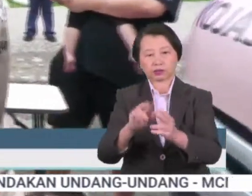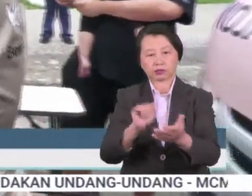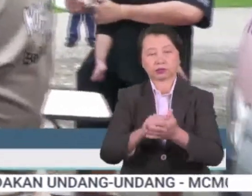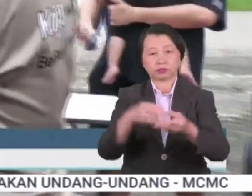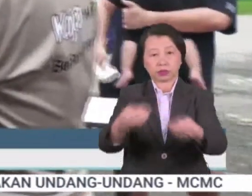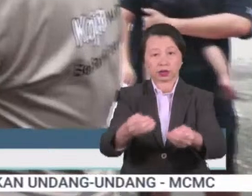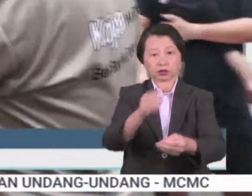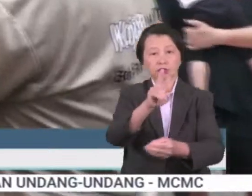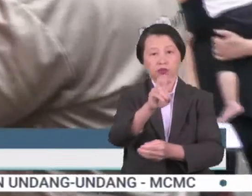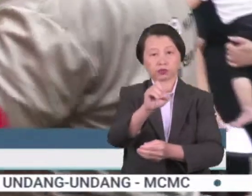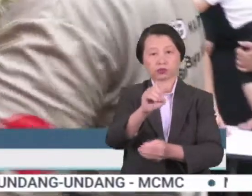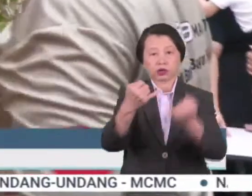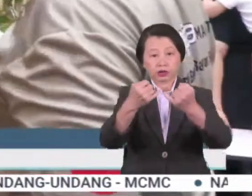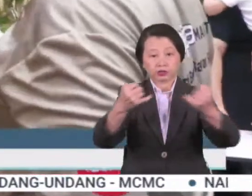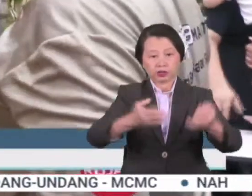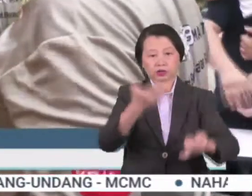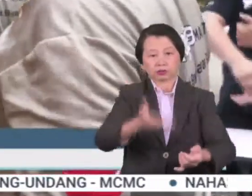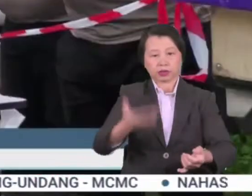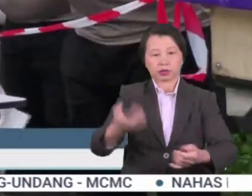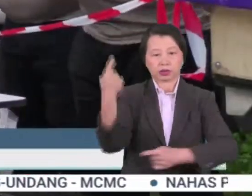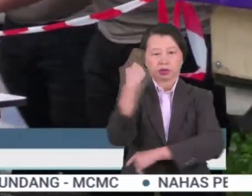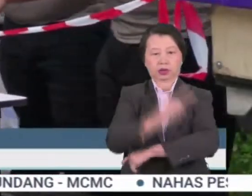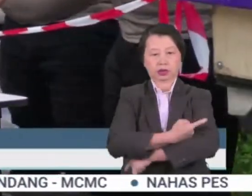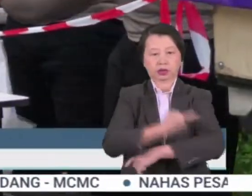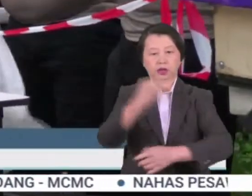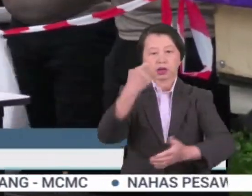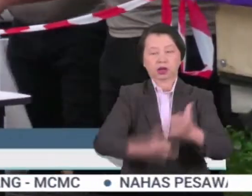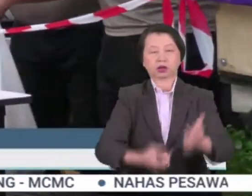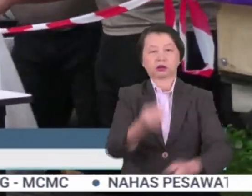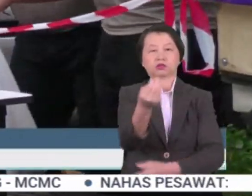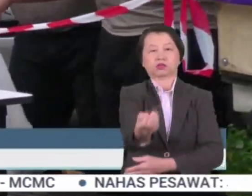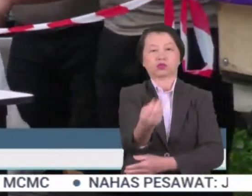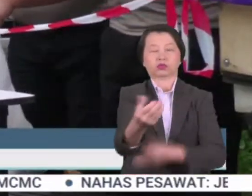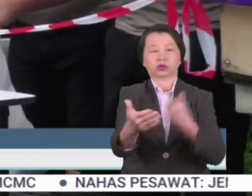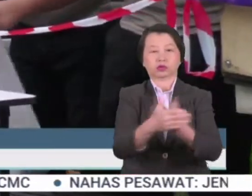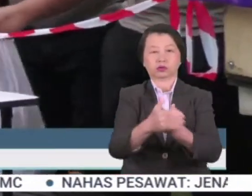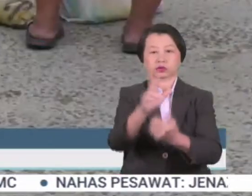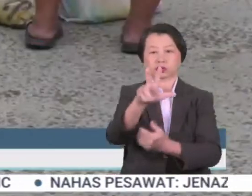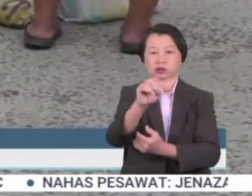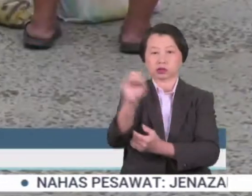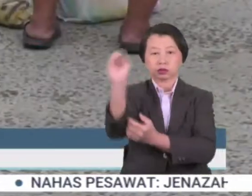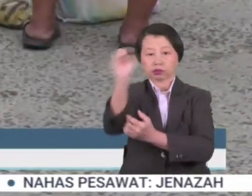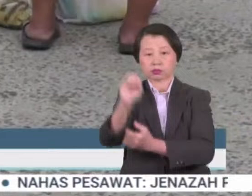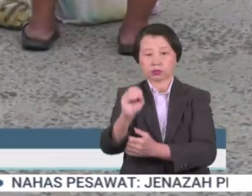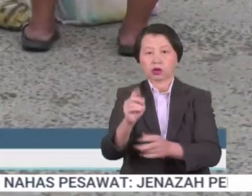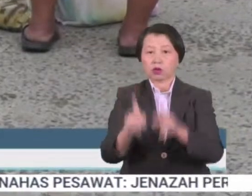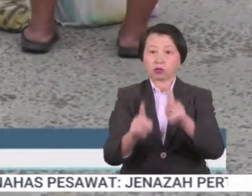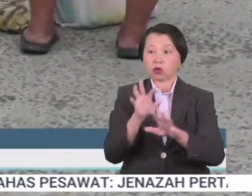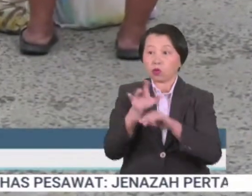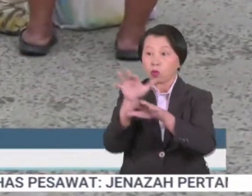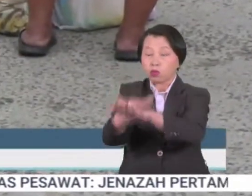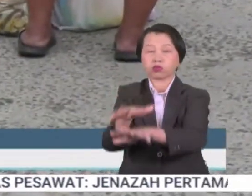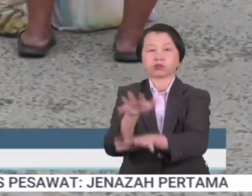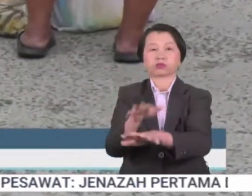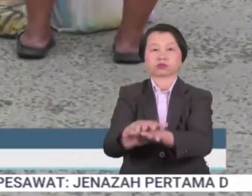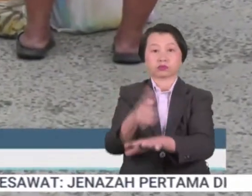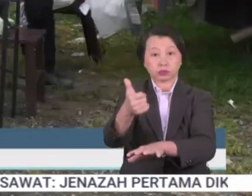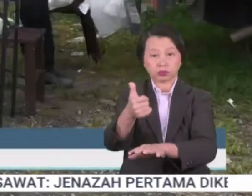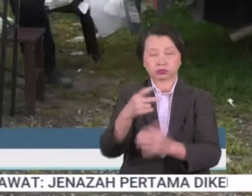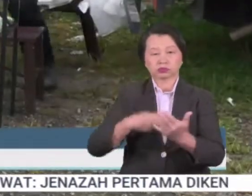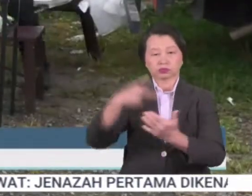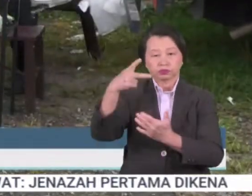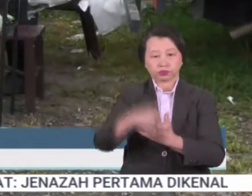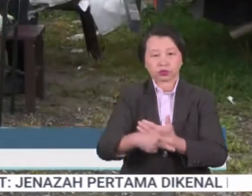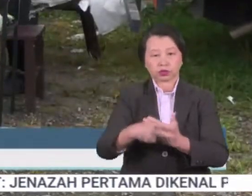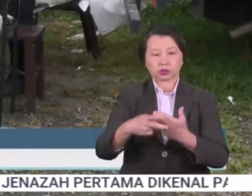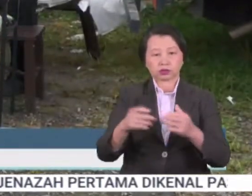menawarkan jenis barangan keperluan harian pada harga rendah sehingga 30% mendapat sambutan penduduk program yang